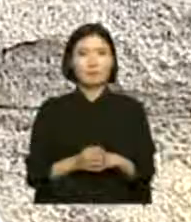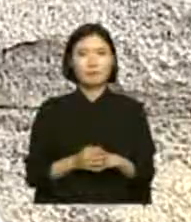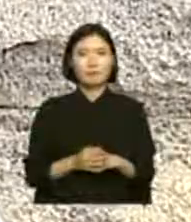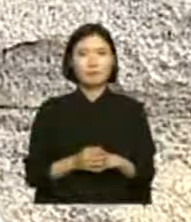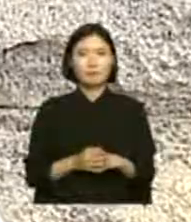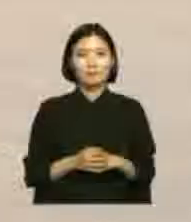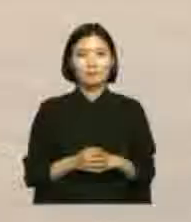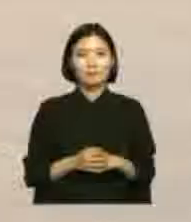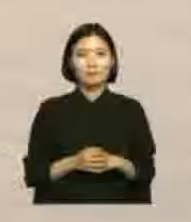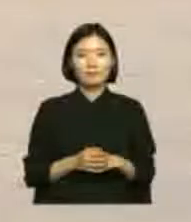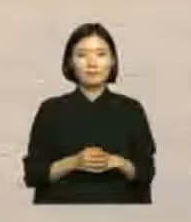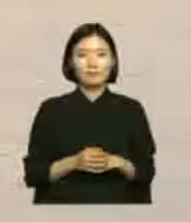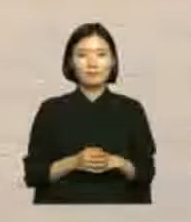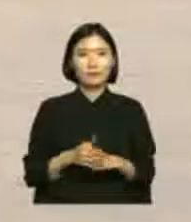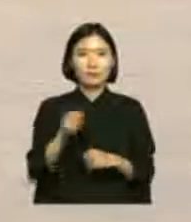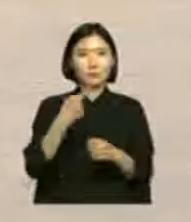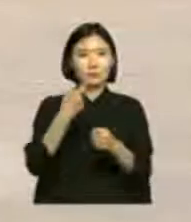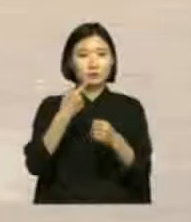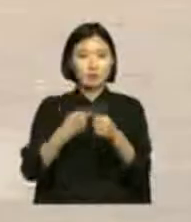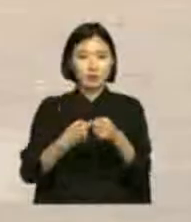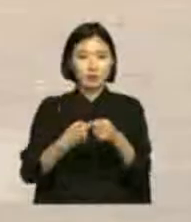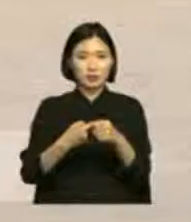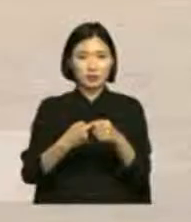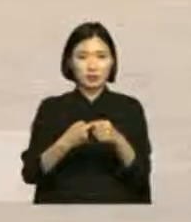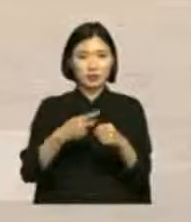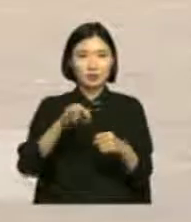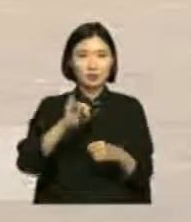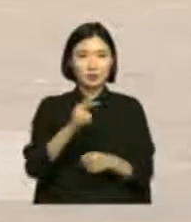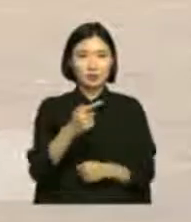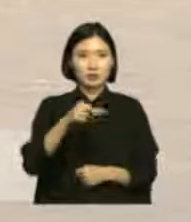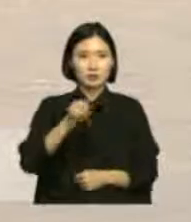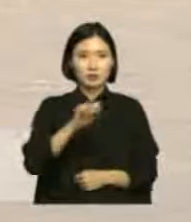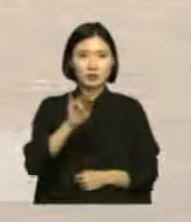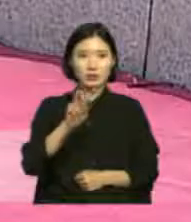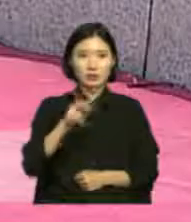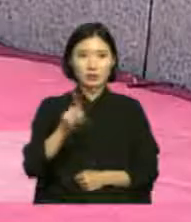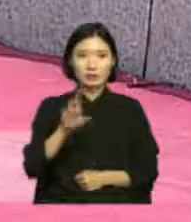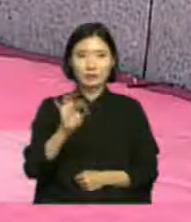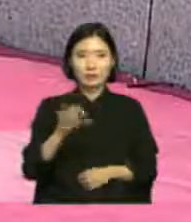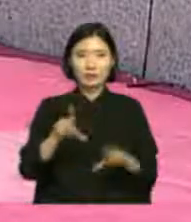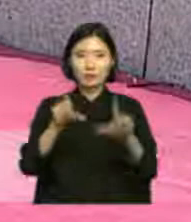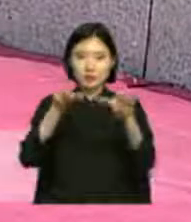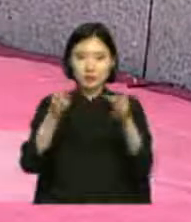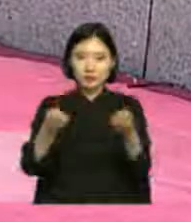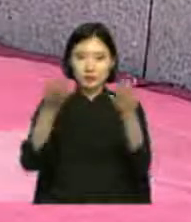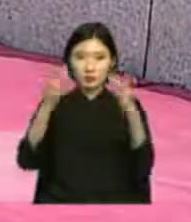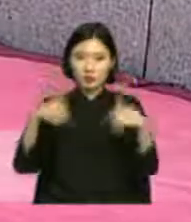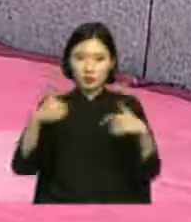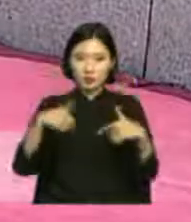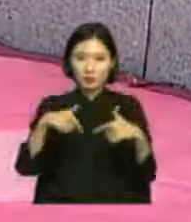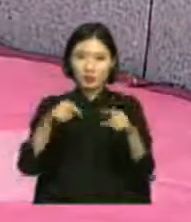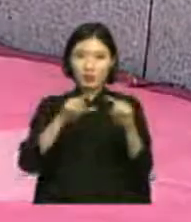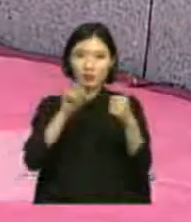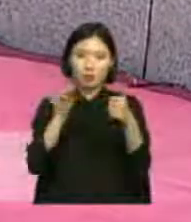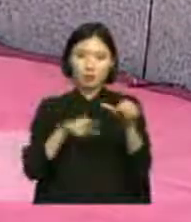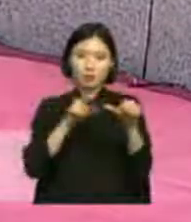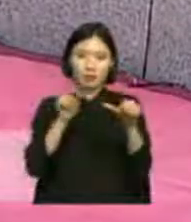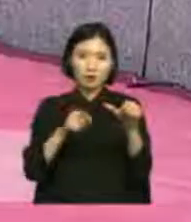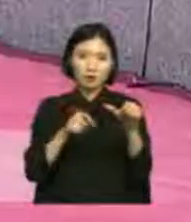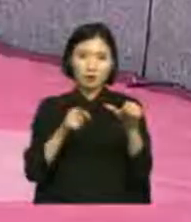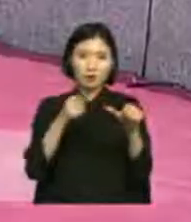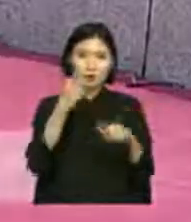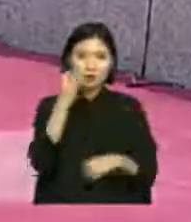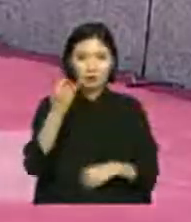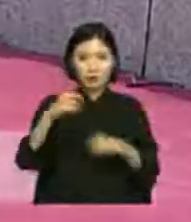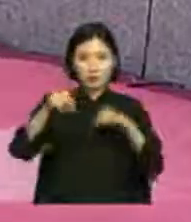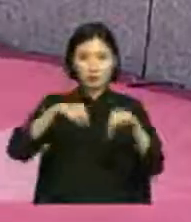대단히 감사합니다. 50일에 신사임당의 날 행사가 열렸습니다. 매년 5월 한국여성소비자연합이